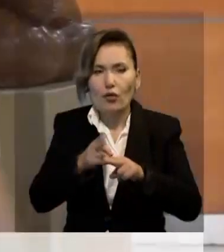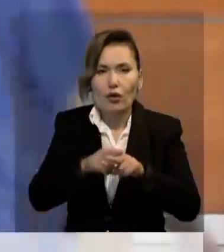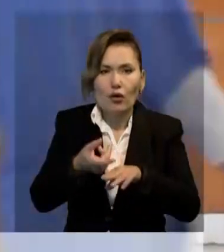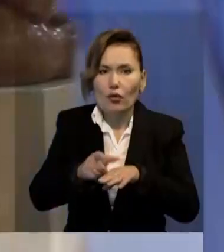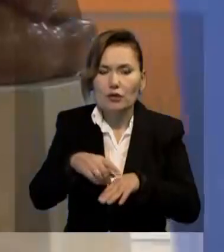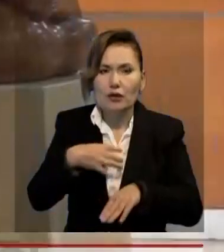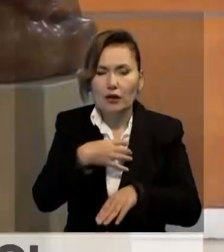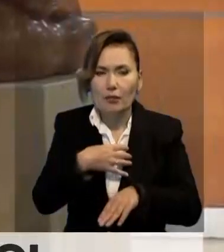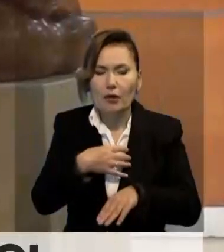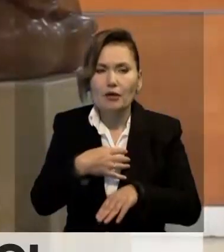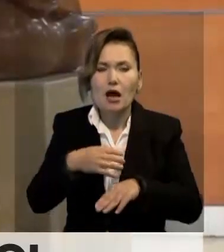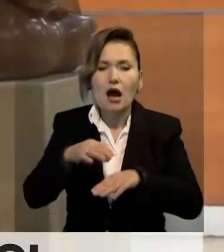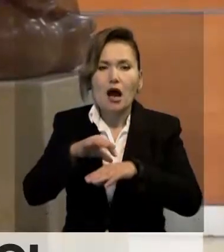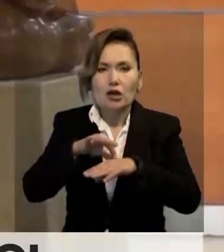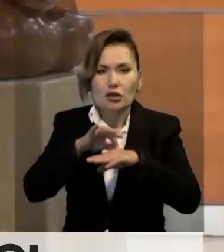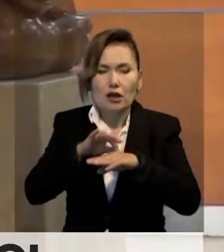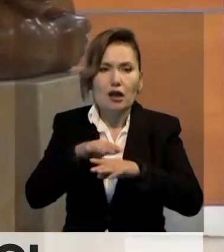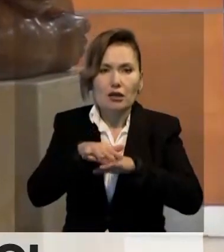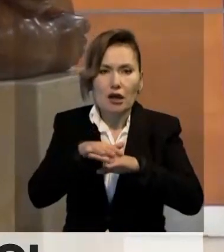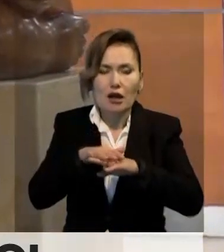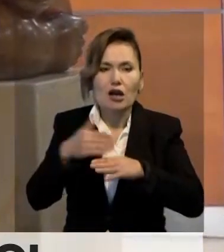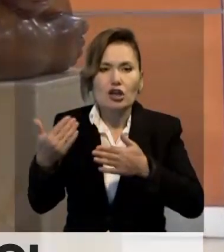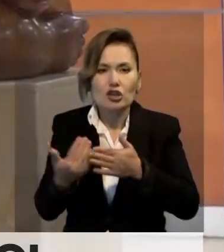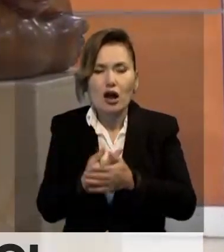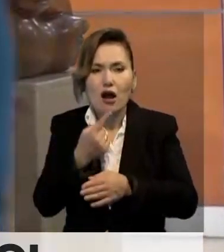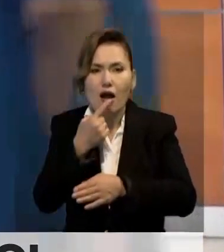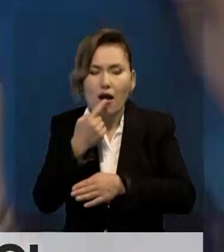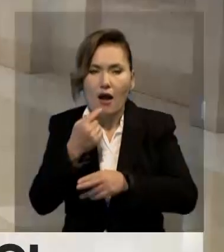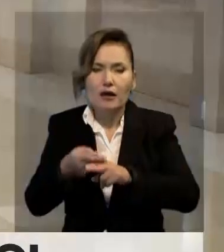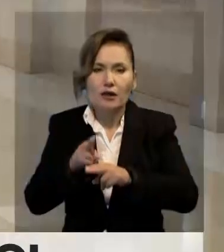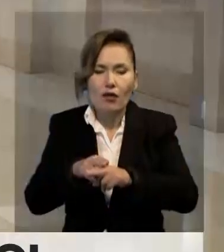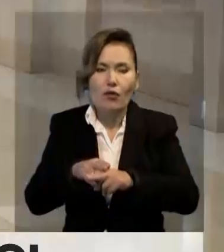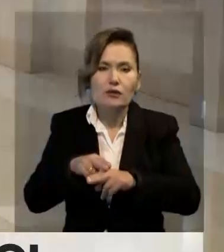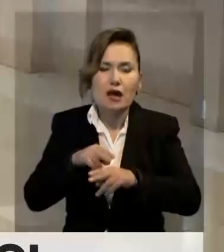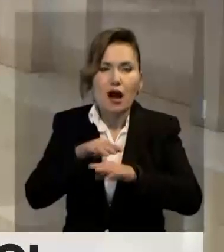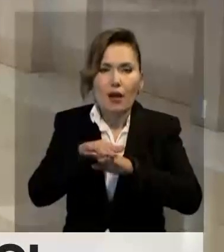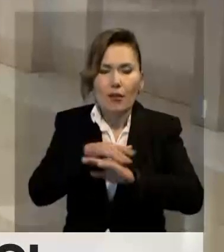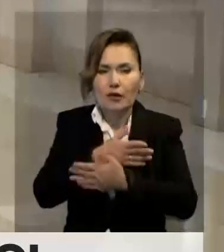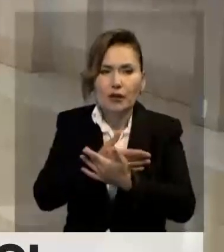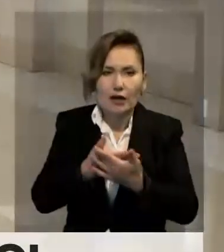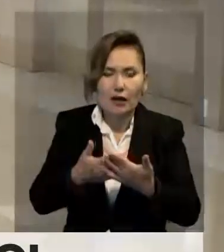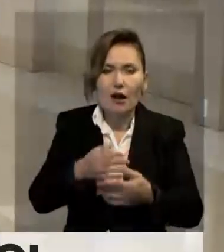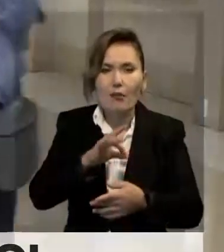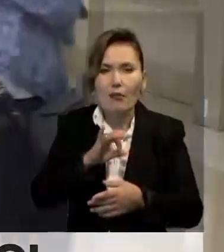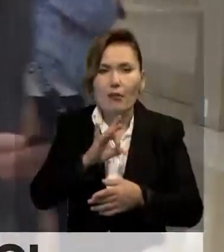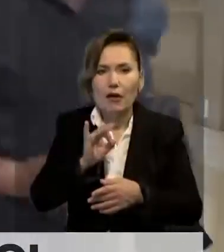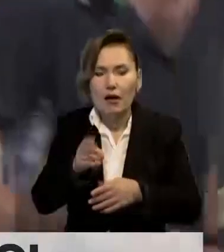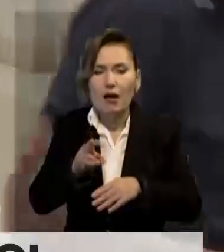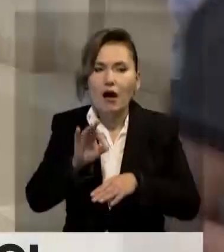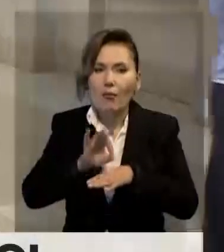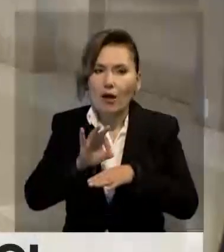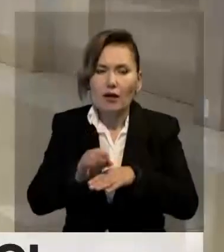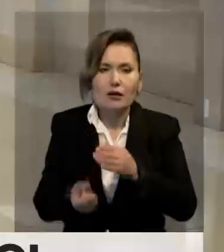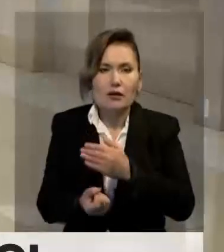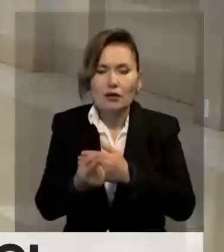қажет. Жасушаларды регенерациялау кезінде жаңа қан тамырларының көбеюінің жанама әсері онкологиялық ауруларды тудыруы мүмкін.